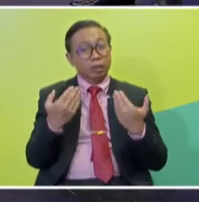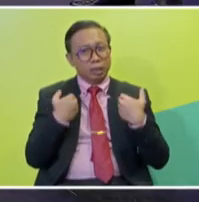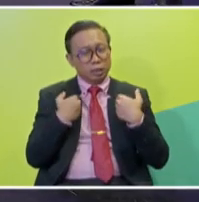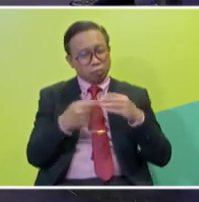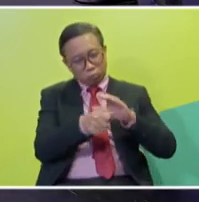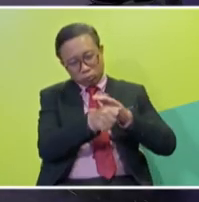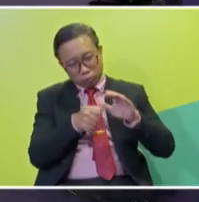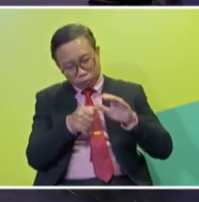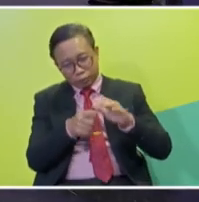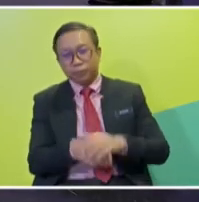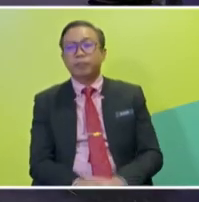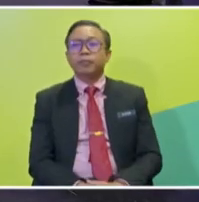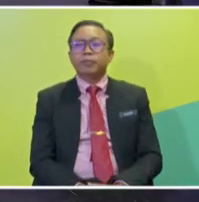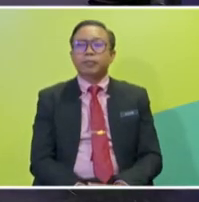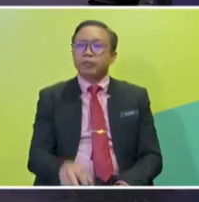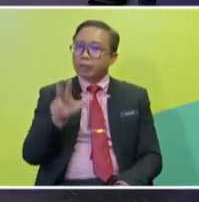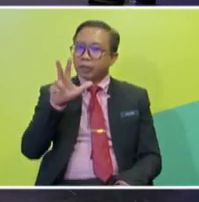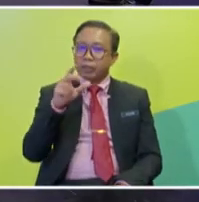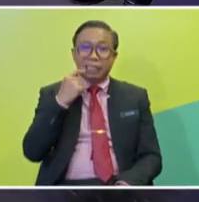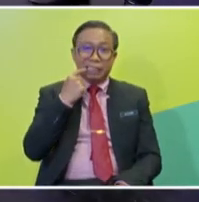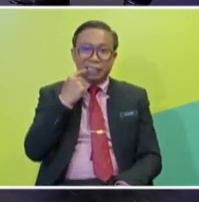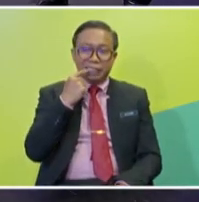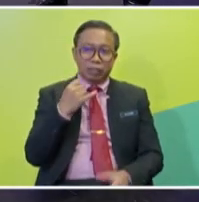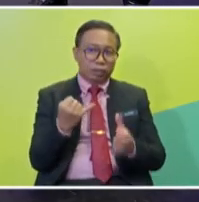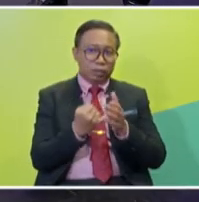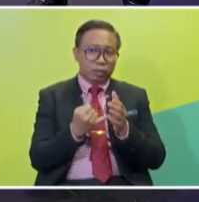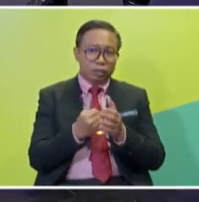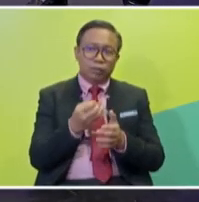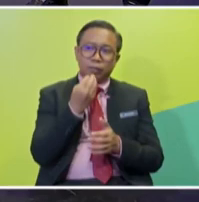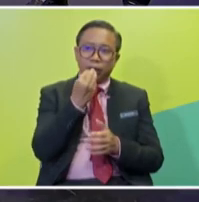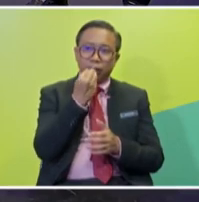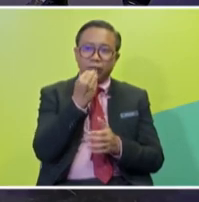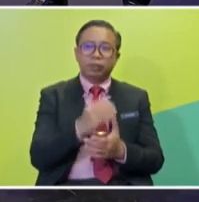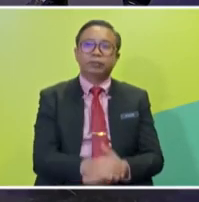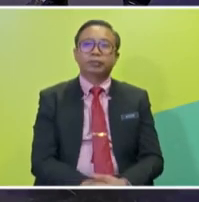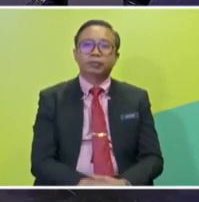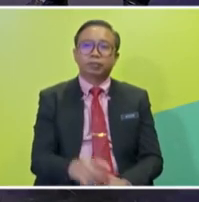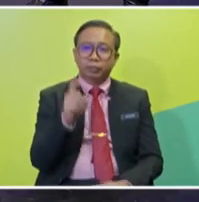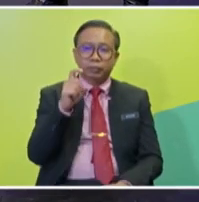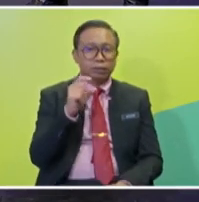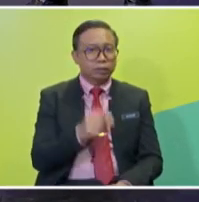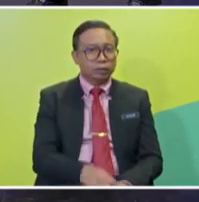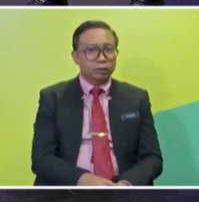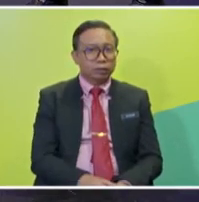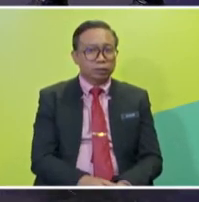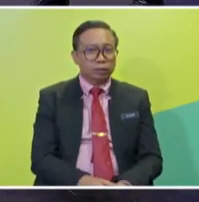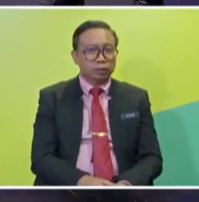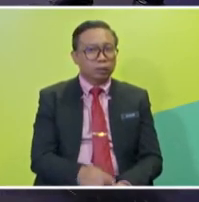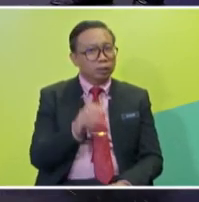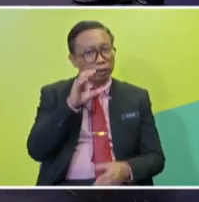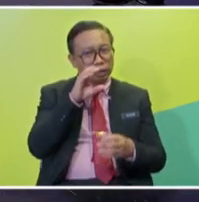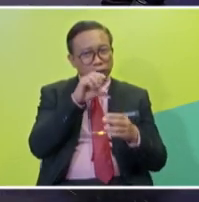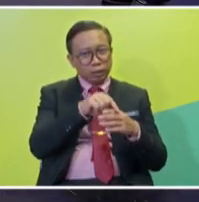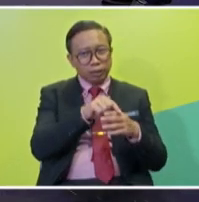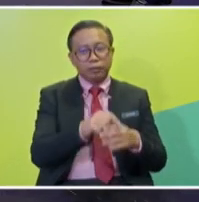ke dalam dan yang ketiga bergigit tajam tuh yang dimakan tuh dimakan tuh kena gigit keras tuh mentimun tuh tapi beli